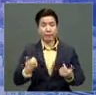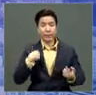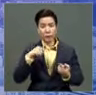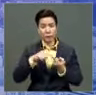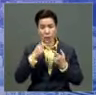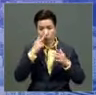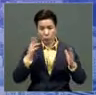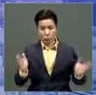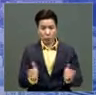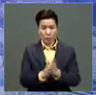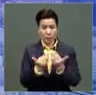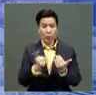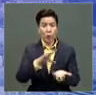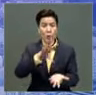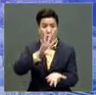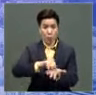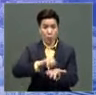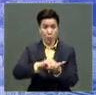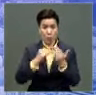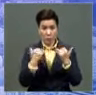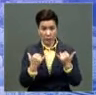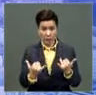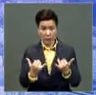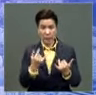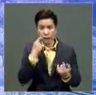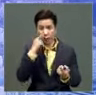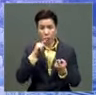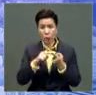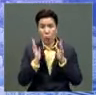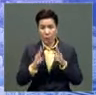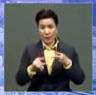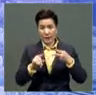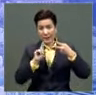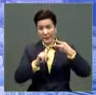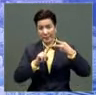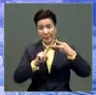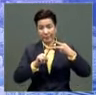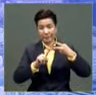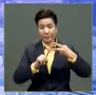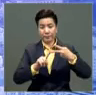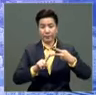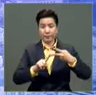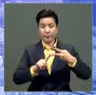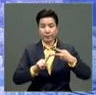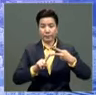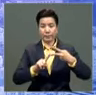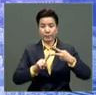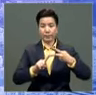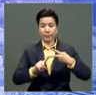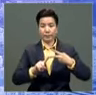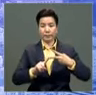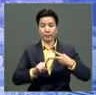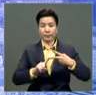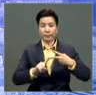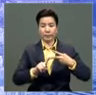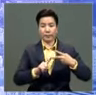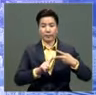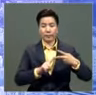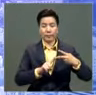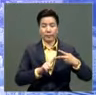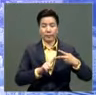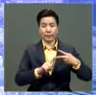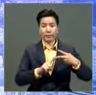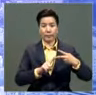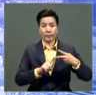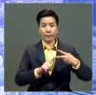กันข้อมูลอันนี้นะครับในรายนี้ก็จะได้ภาพของ